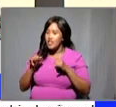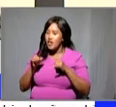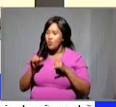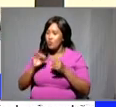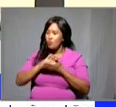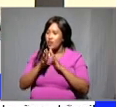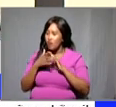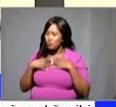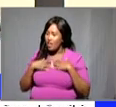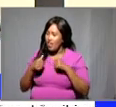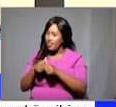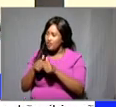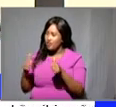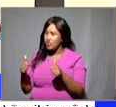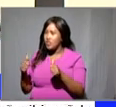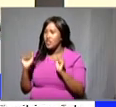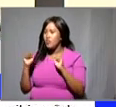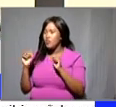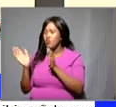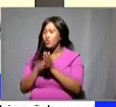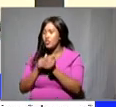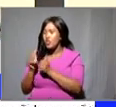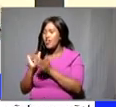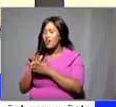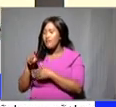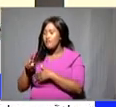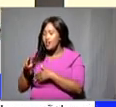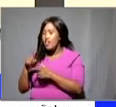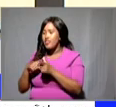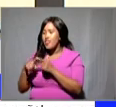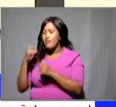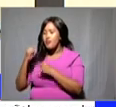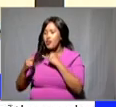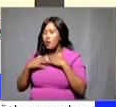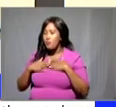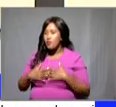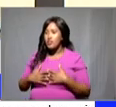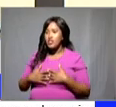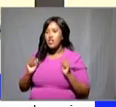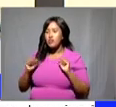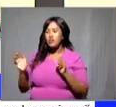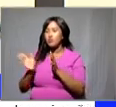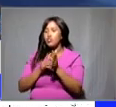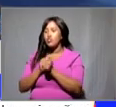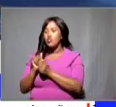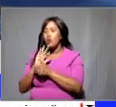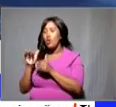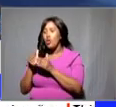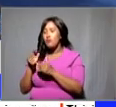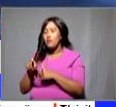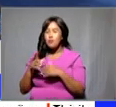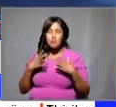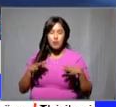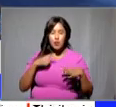defense nigetha igathi ikiuraga ki virus eventually mwiri waku virus igekatia igathira adu ni